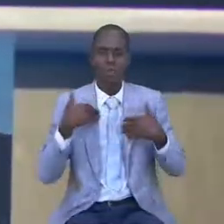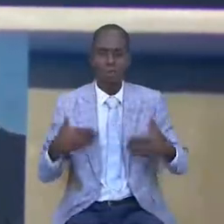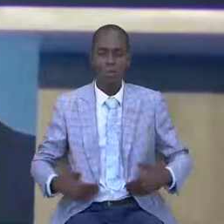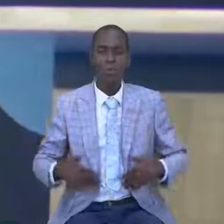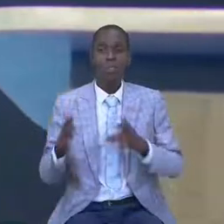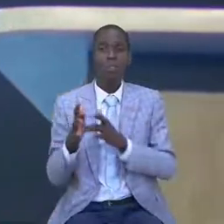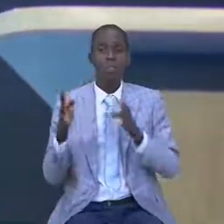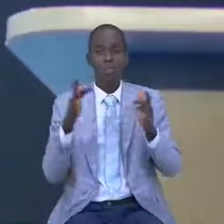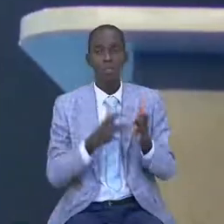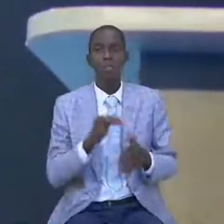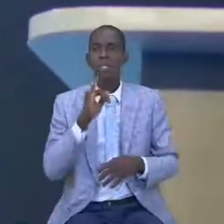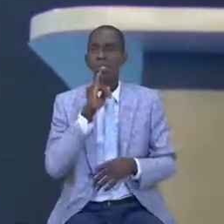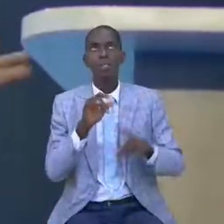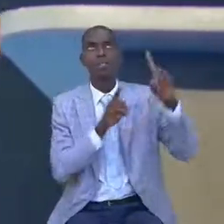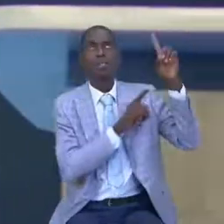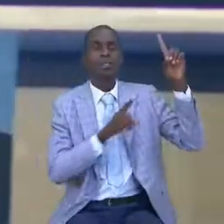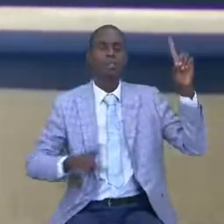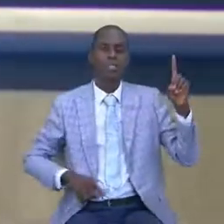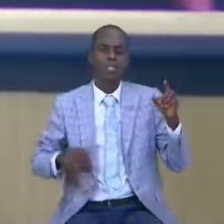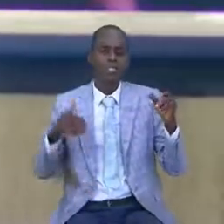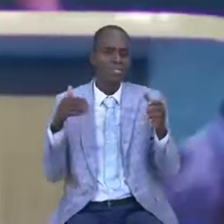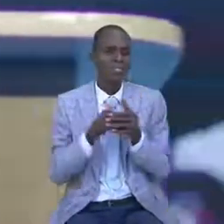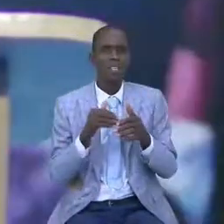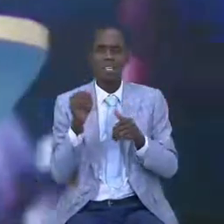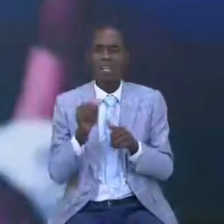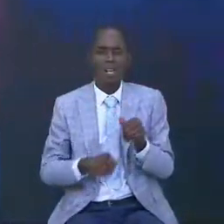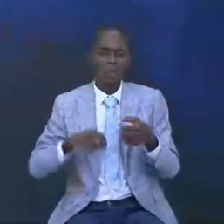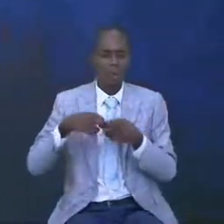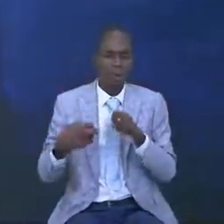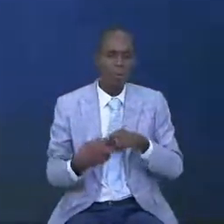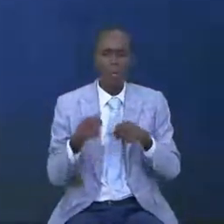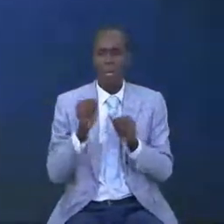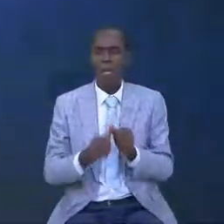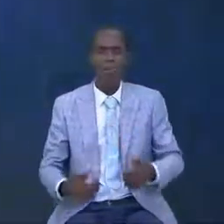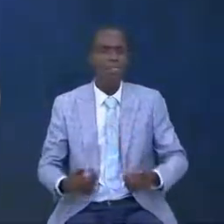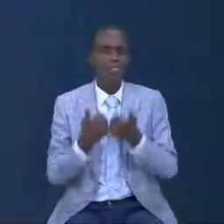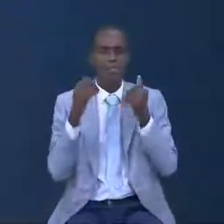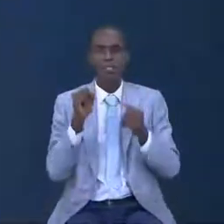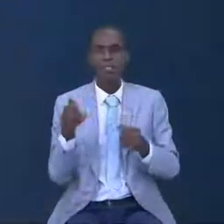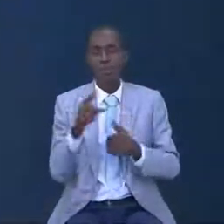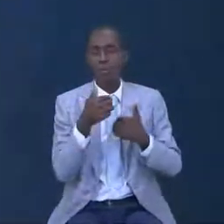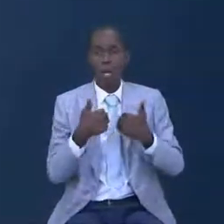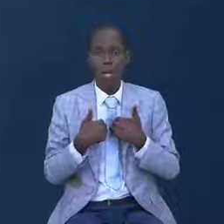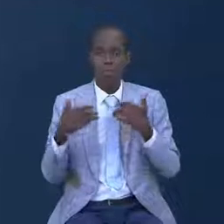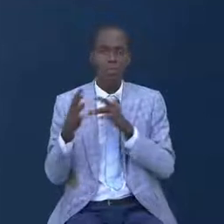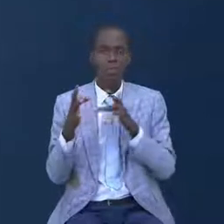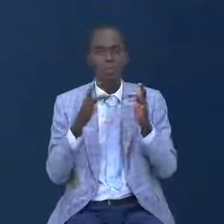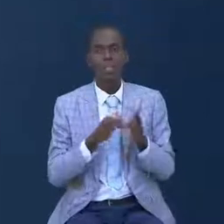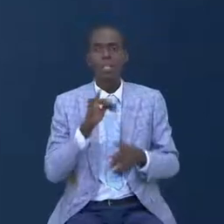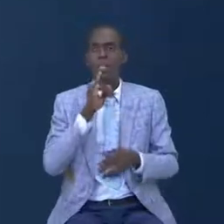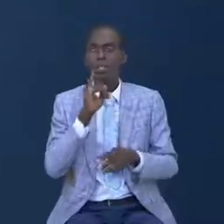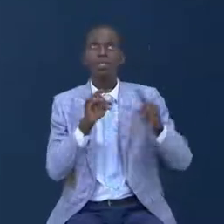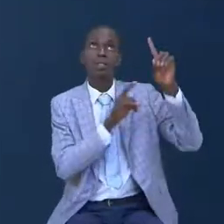contre toute maladie, toute infirmité dans ton corps. Jésus est Seigneur. Il est Seigneur contre tous